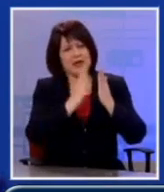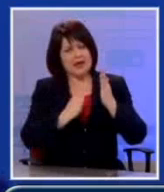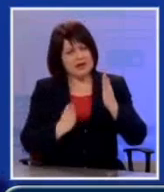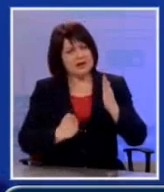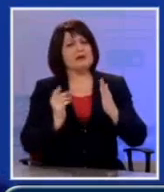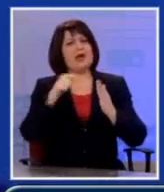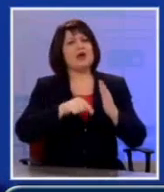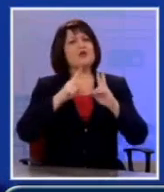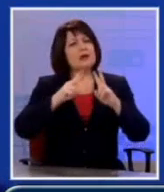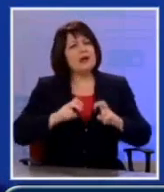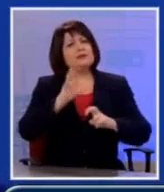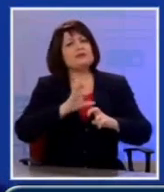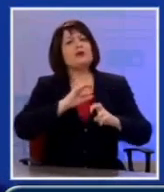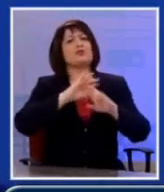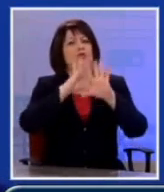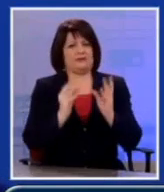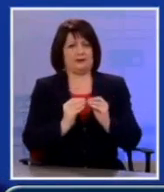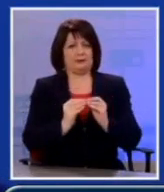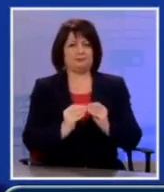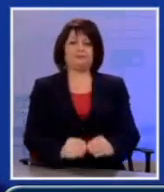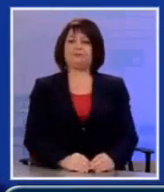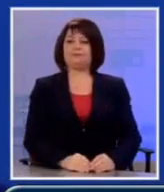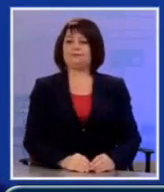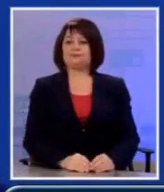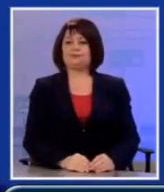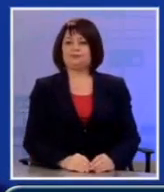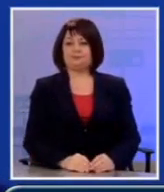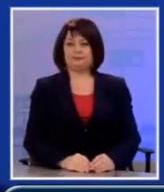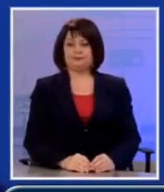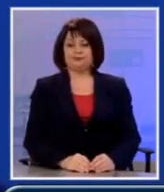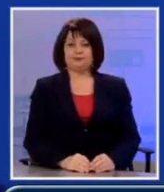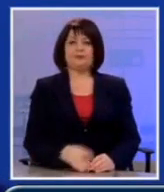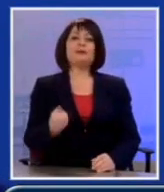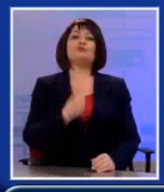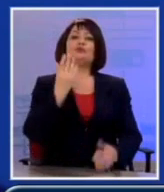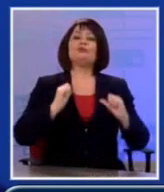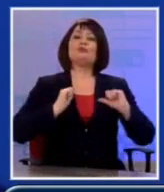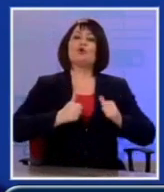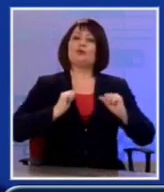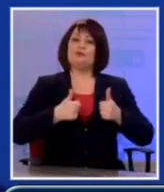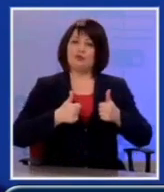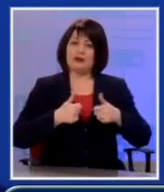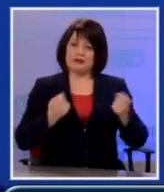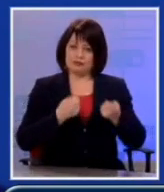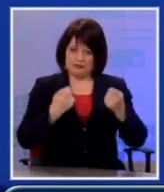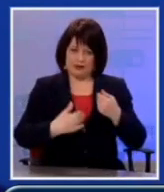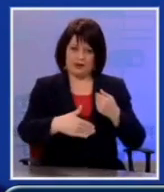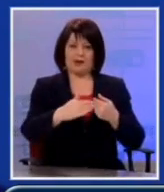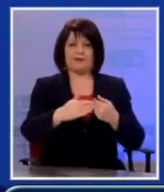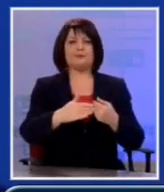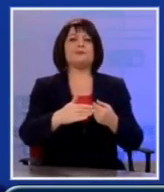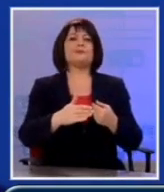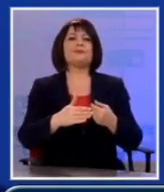να αξιοποιηθούν. Στο πλαίσιο των νέων πρωτοβουλειών που θα αναλυφθούν στην